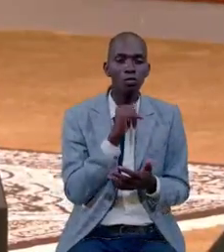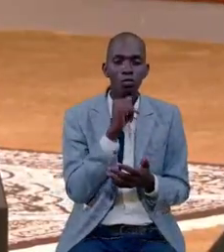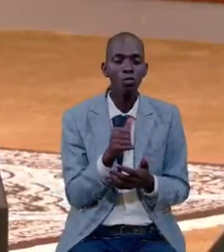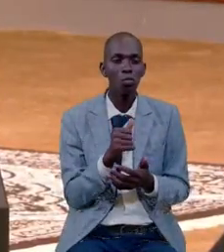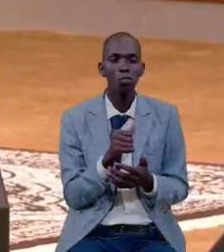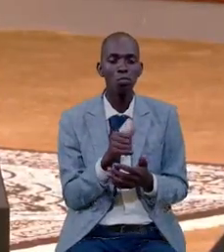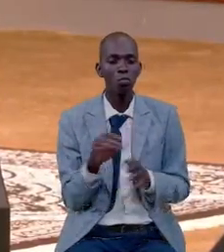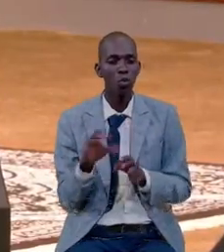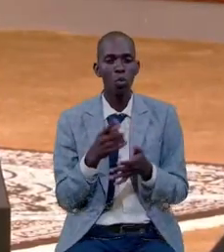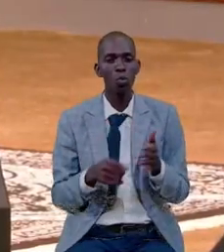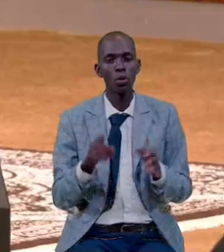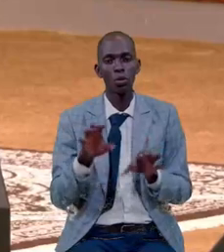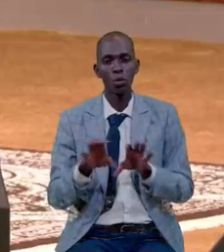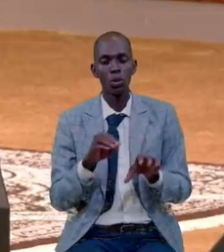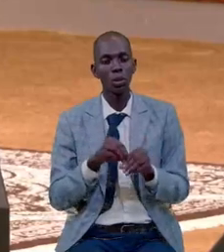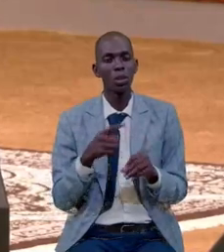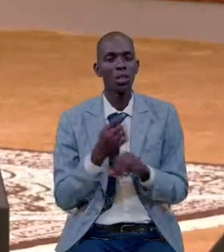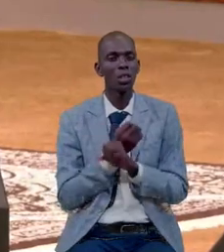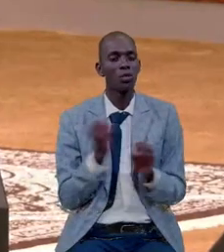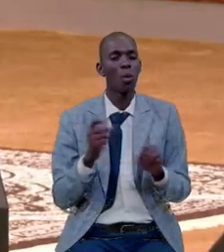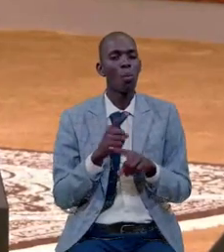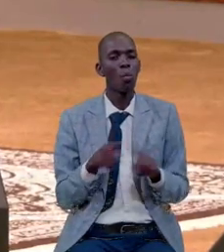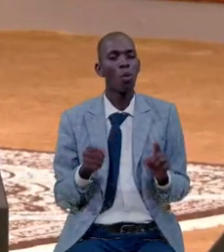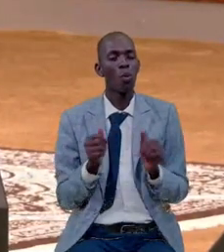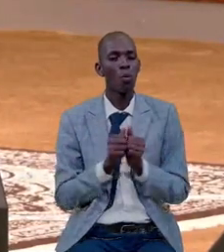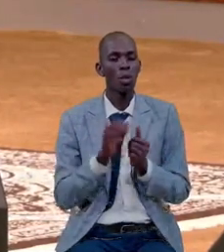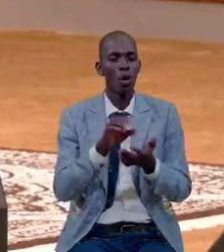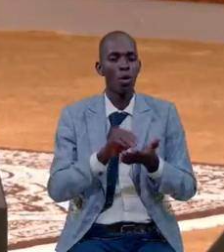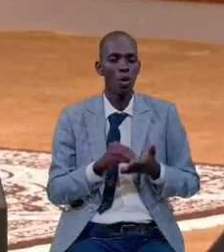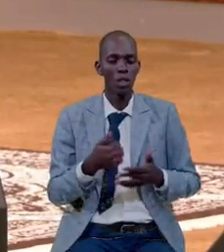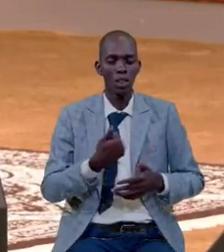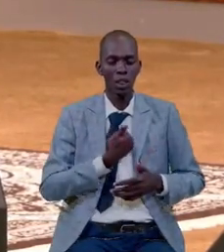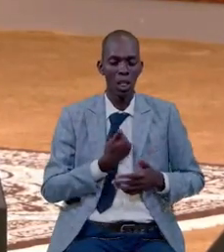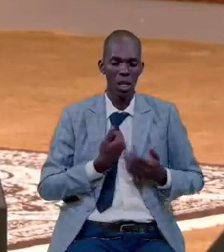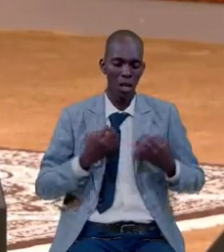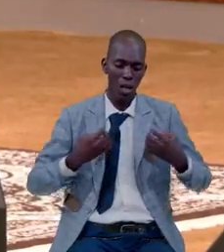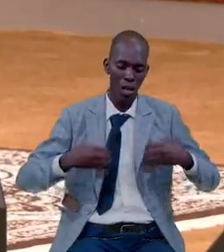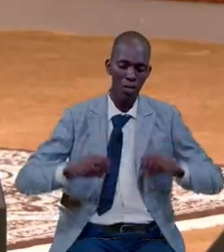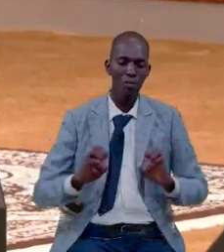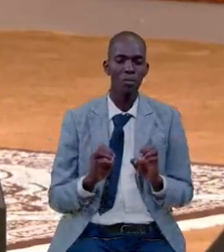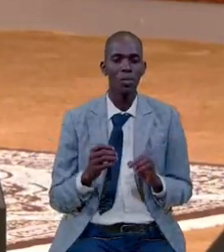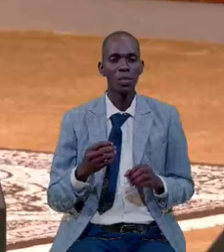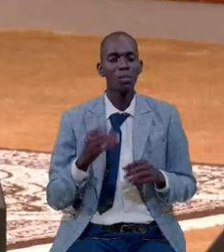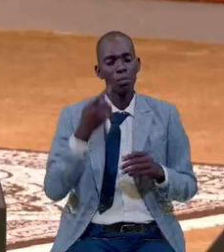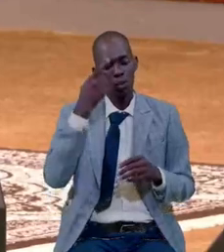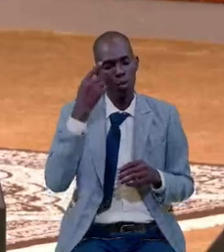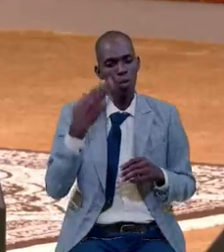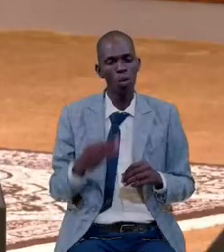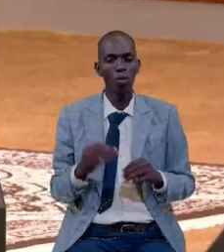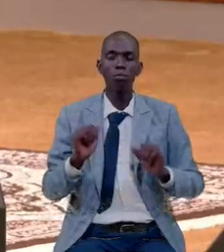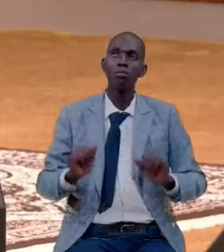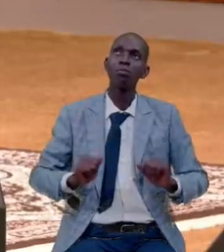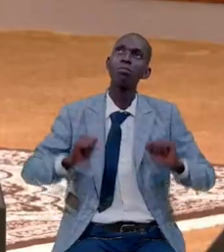Ce n'est pas la foi en le Sauveur qui produit ce qu'ils font. Ça, c'est l'effort à eux-mêmes. C'est l'engagement à la